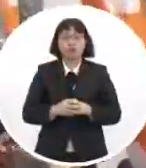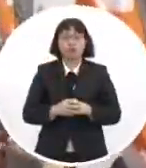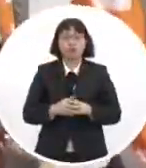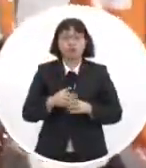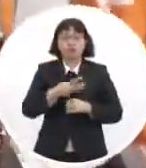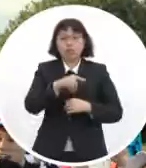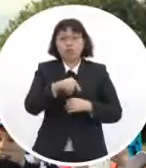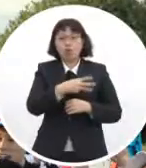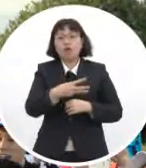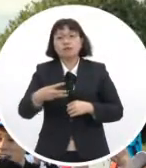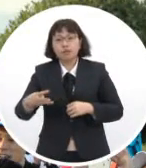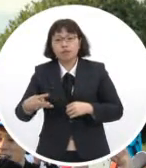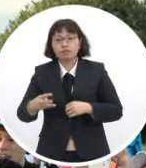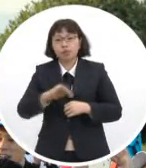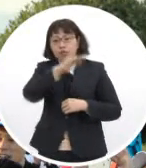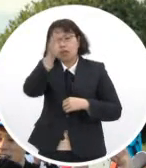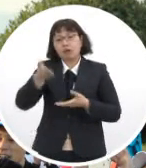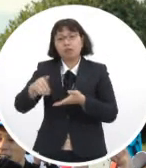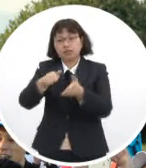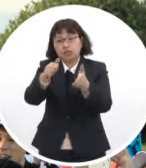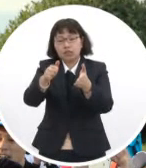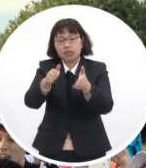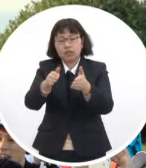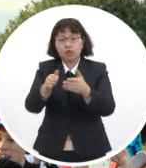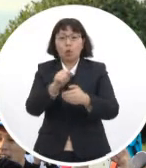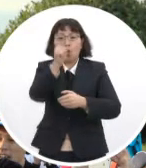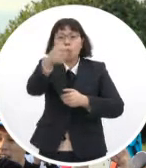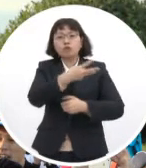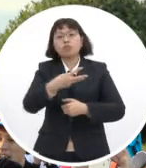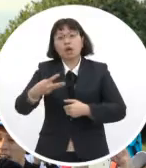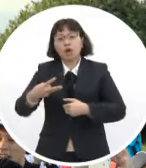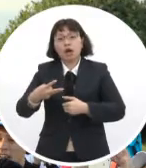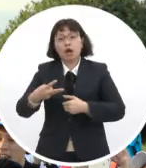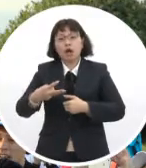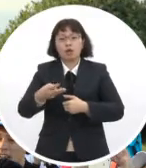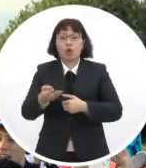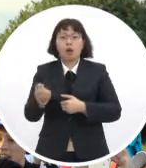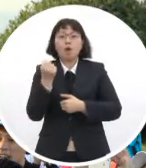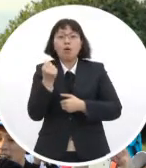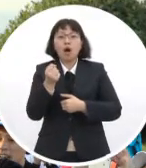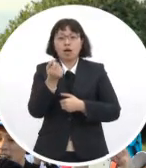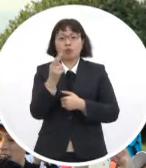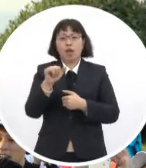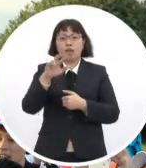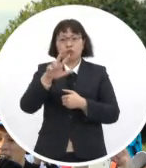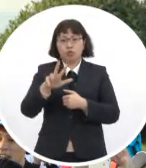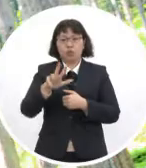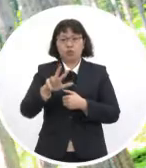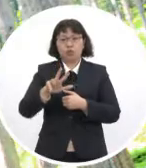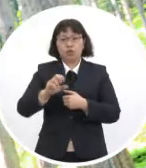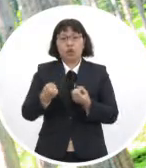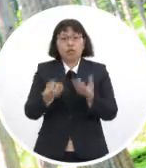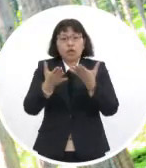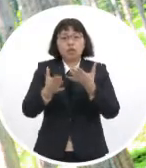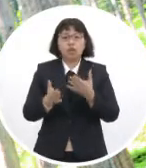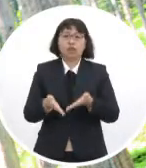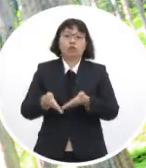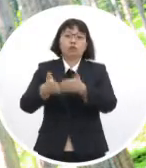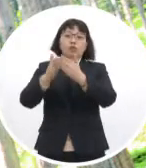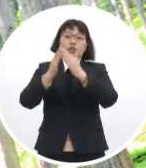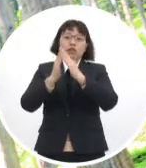ラマラソンや山道を走る奥三河パワートレイルなど、新しい大会の立ち上げも支援したんだ